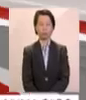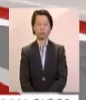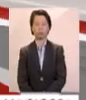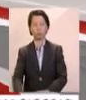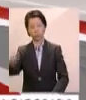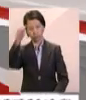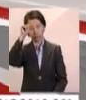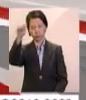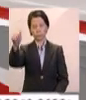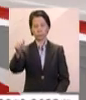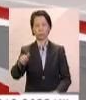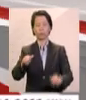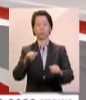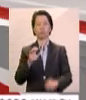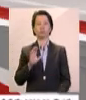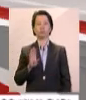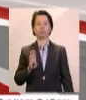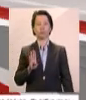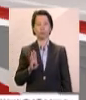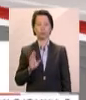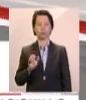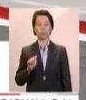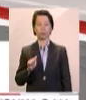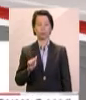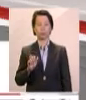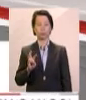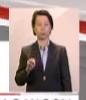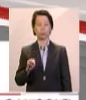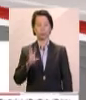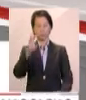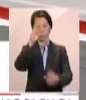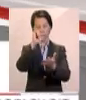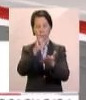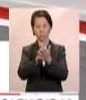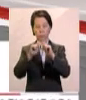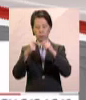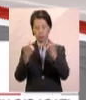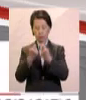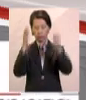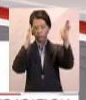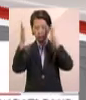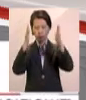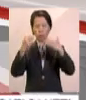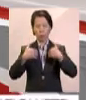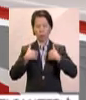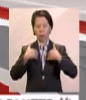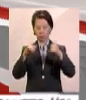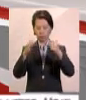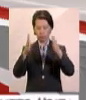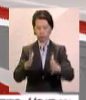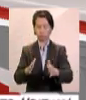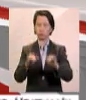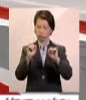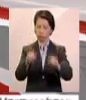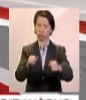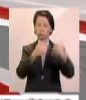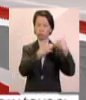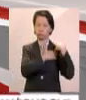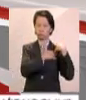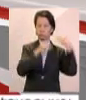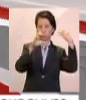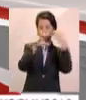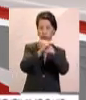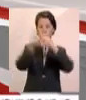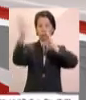dan salam sejahtera. Persatuan Badminton Malaysia BAM yakin skuad kebangsaan masih memiliki pemain yang mampu menggalas cabaran